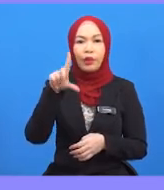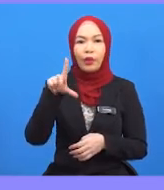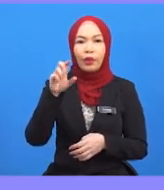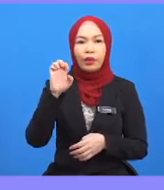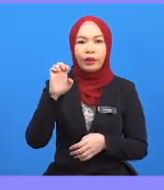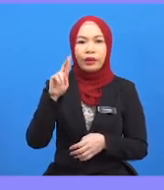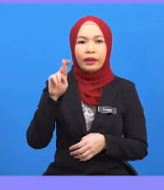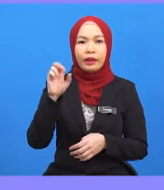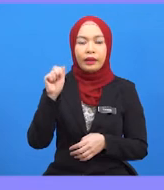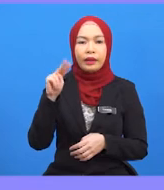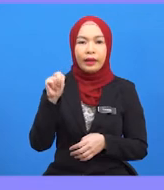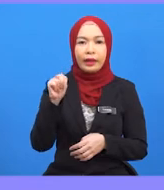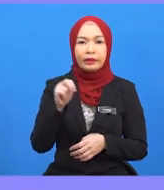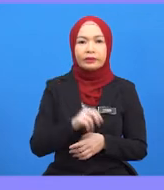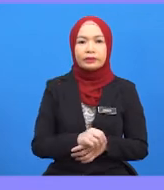Tekan je kalkulator tu.